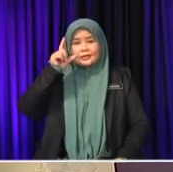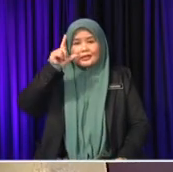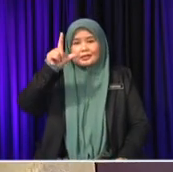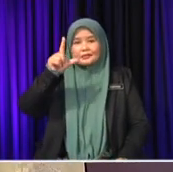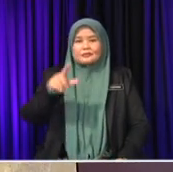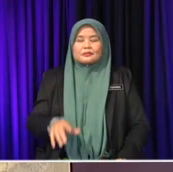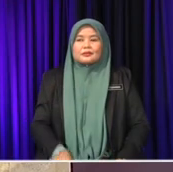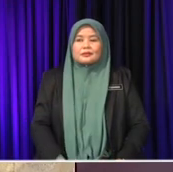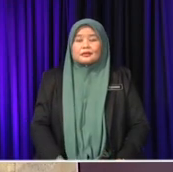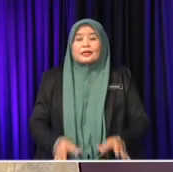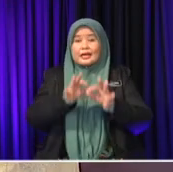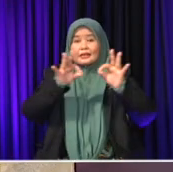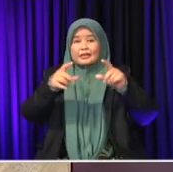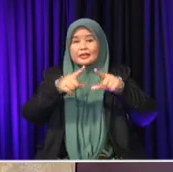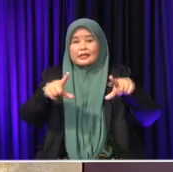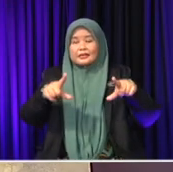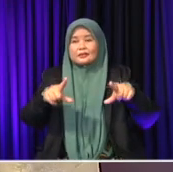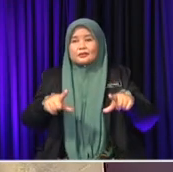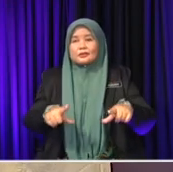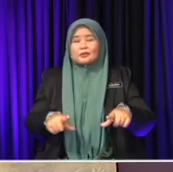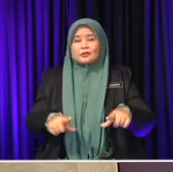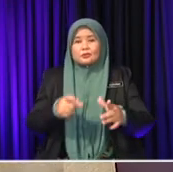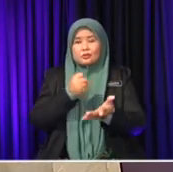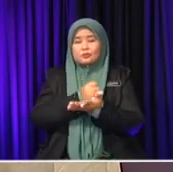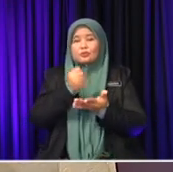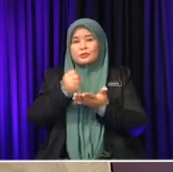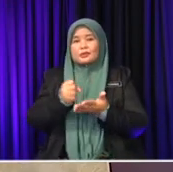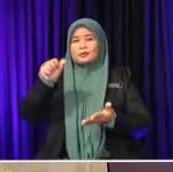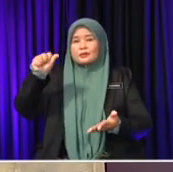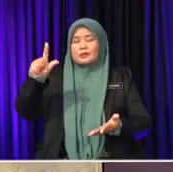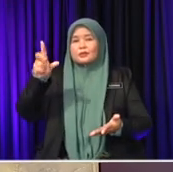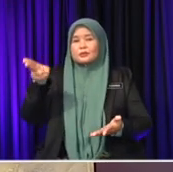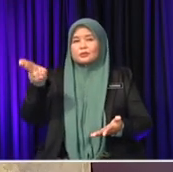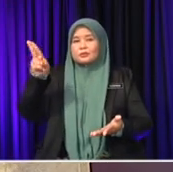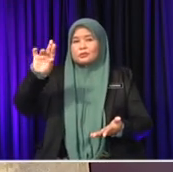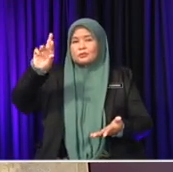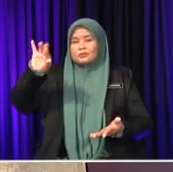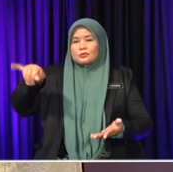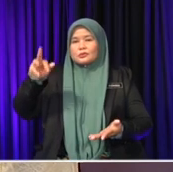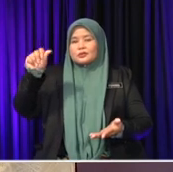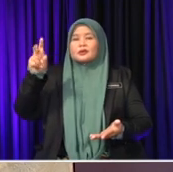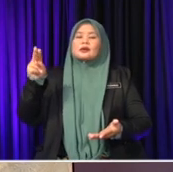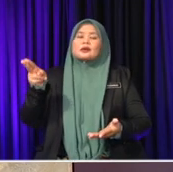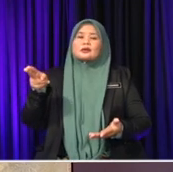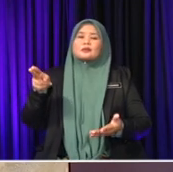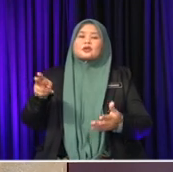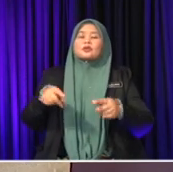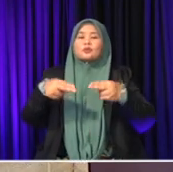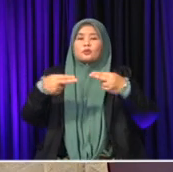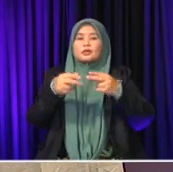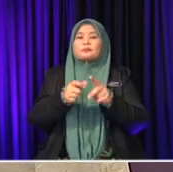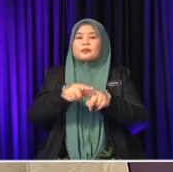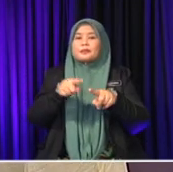eee ayat lain selain daripada surah al-hujurat ayat berhubung dengan ke berbagaian bangsa ini